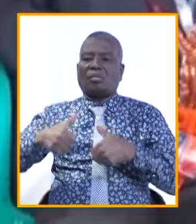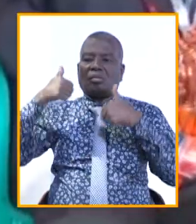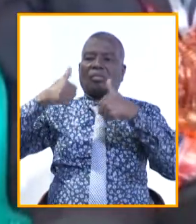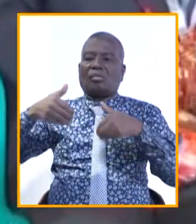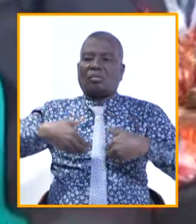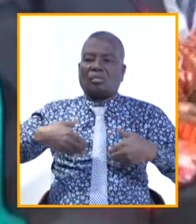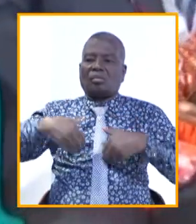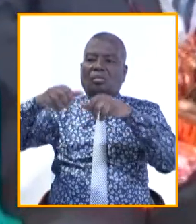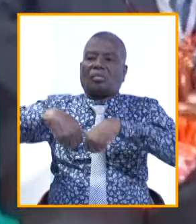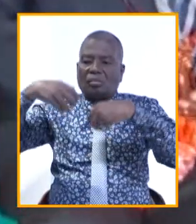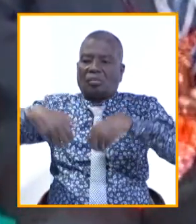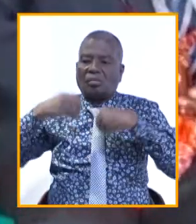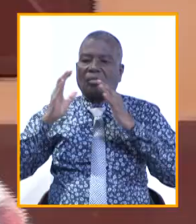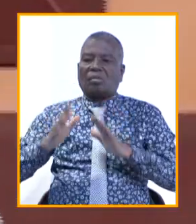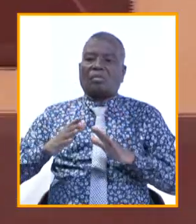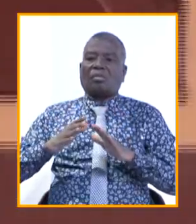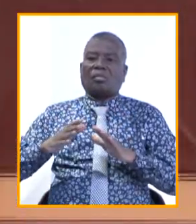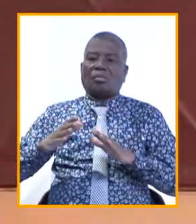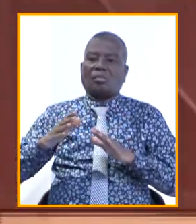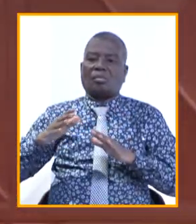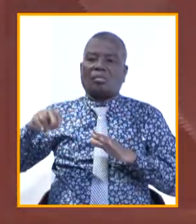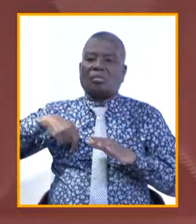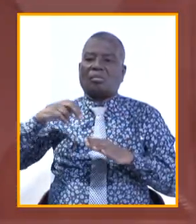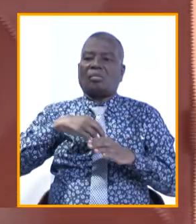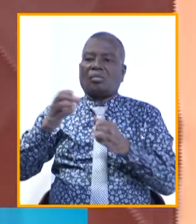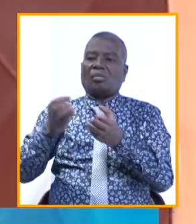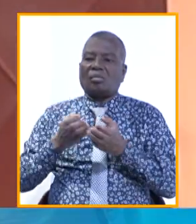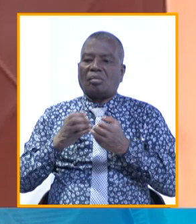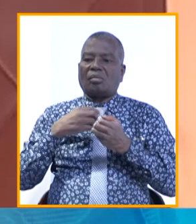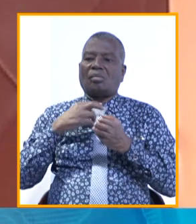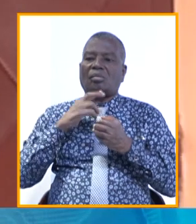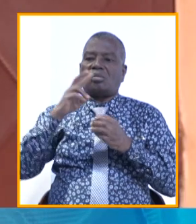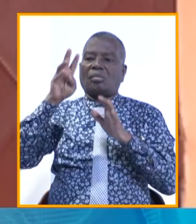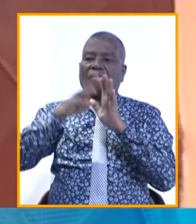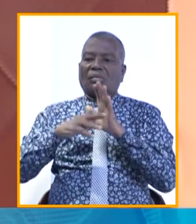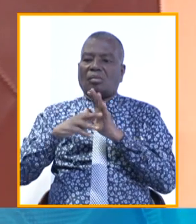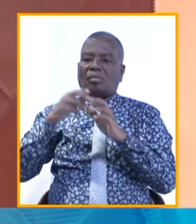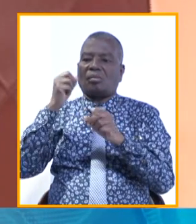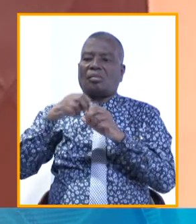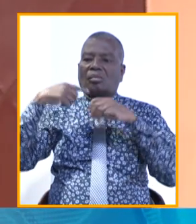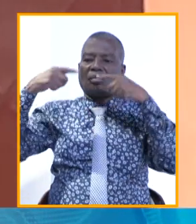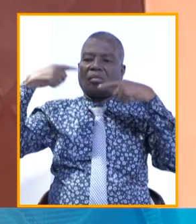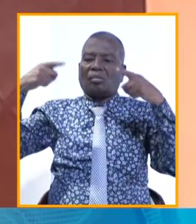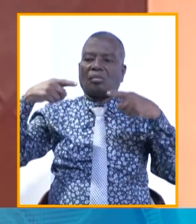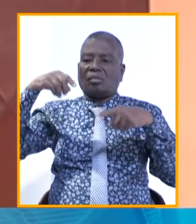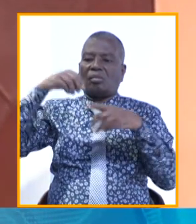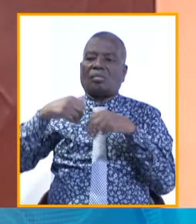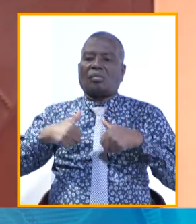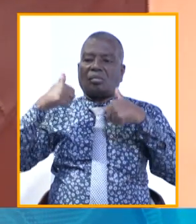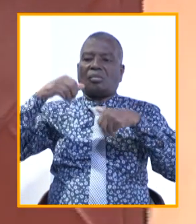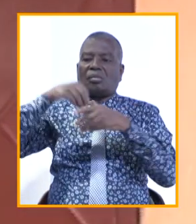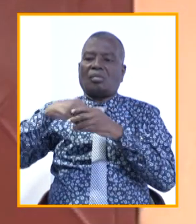jeunes agriculteurs du canton Dieko. À travers cela, nous voulons véritablement que le succès et l'excellence dans le canton